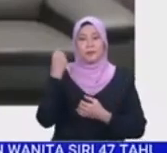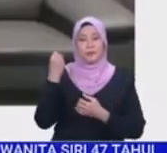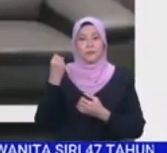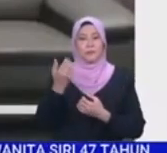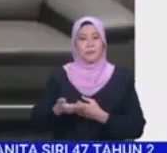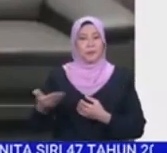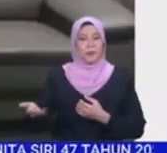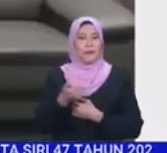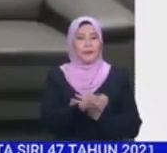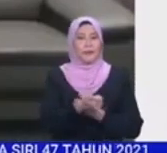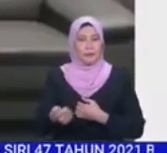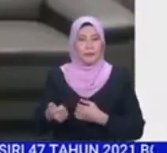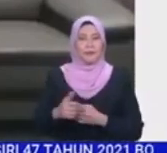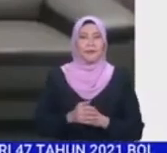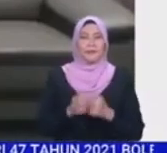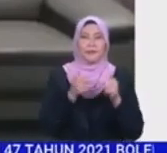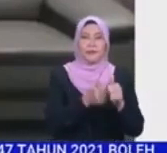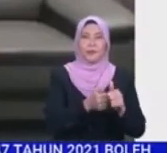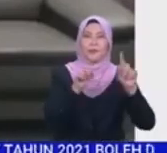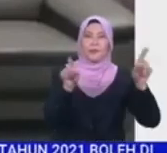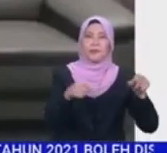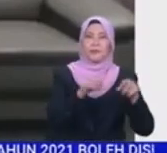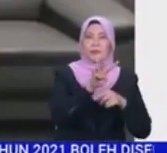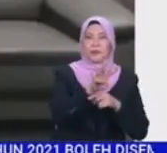tersebut. Kes disiasat mengikut Seksyen